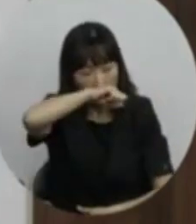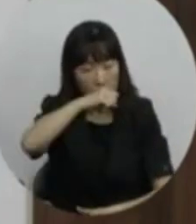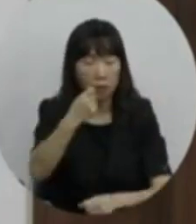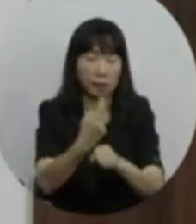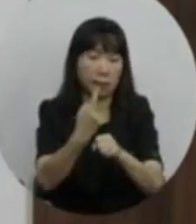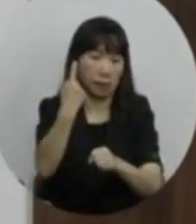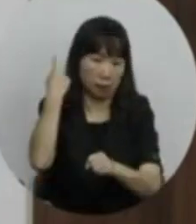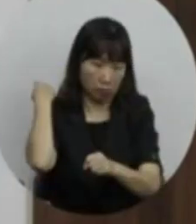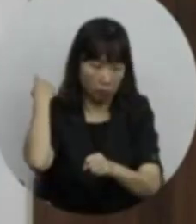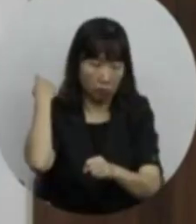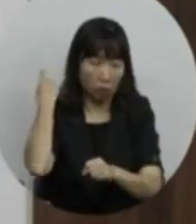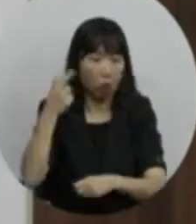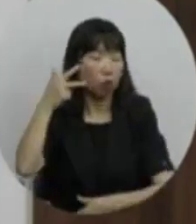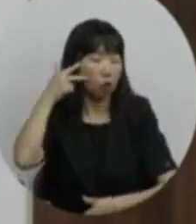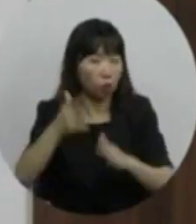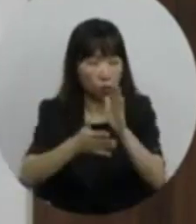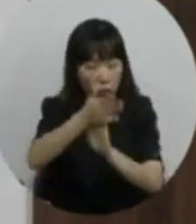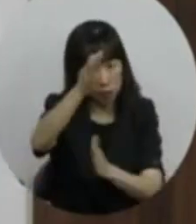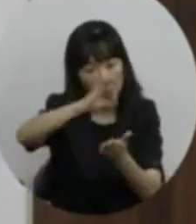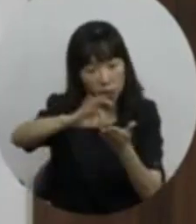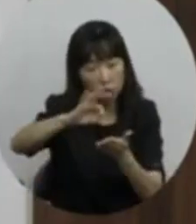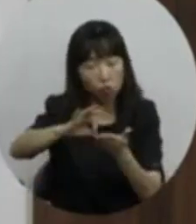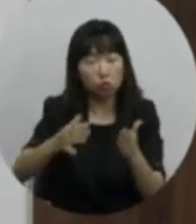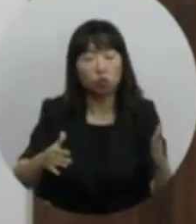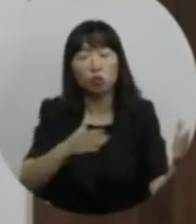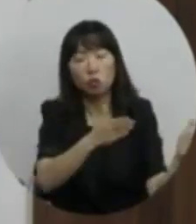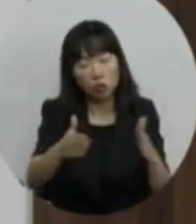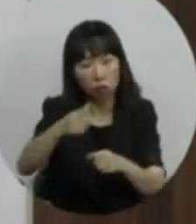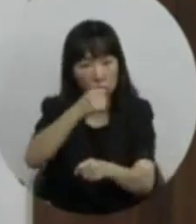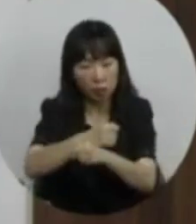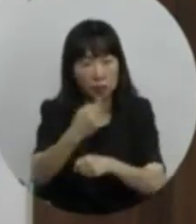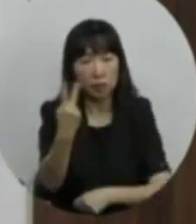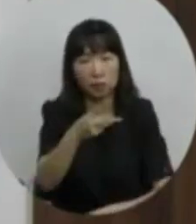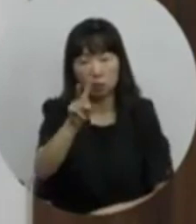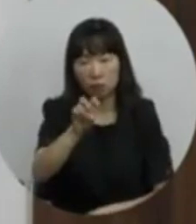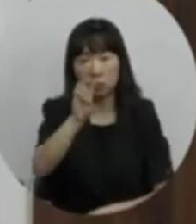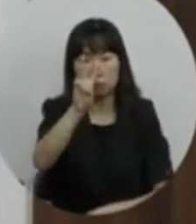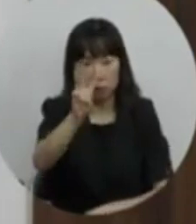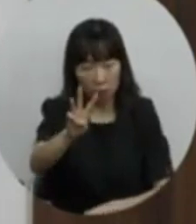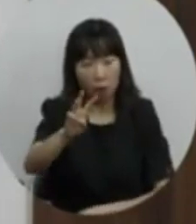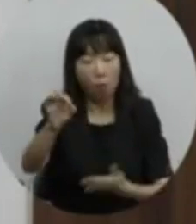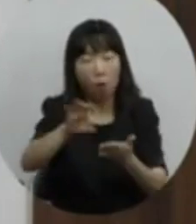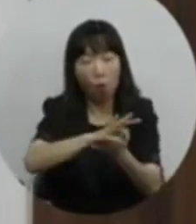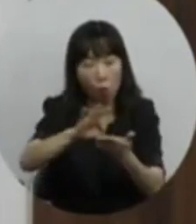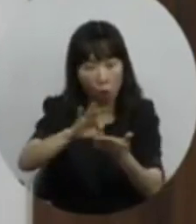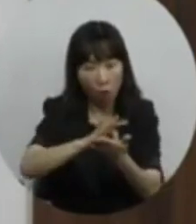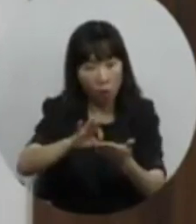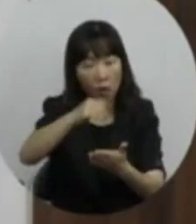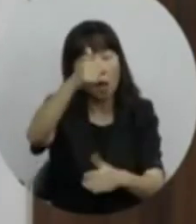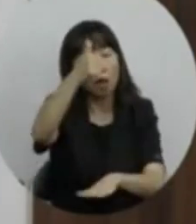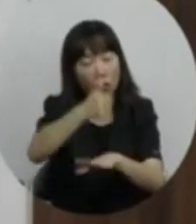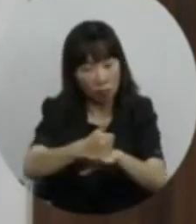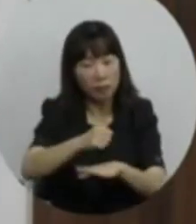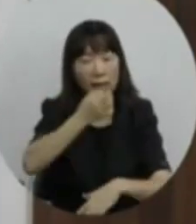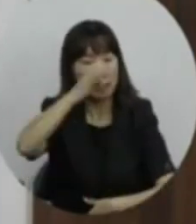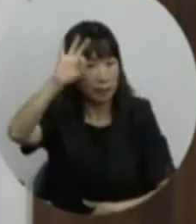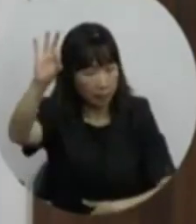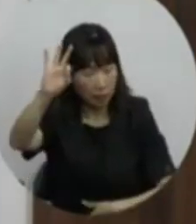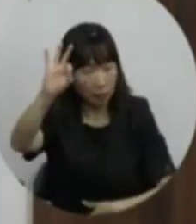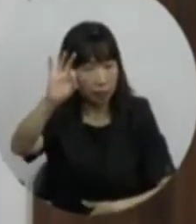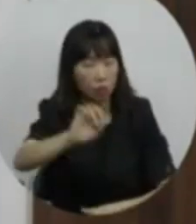작년 한해 우리 시의 지출을 정리하는 2023 회계연도 결산 승인 등